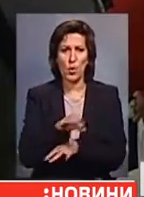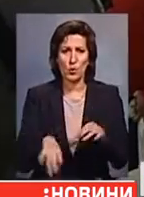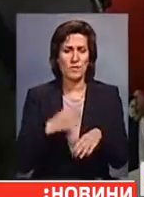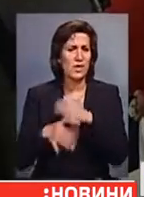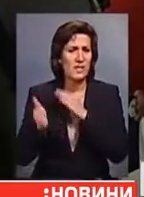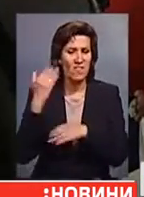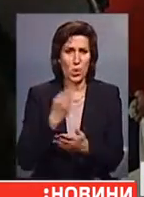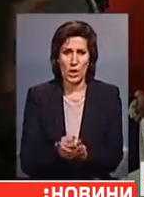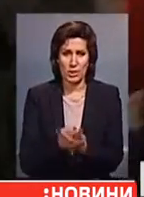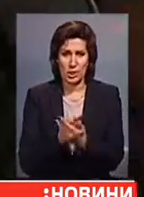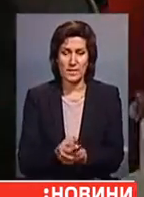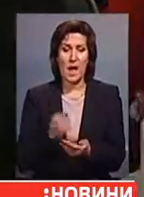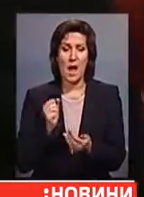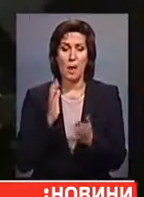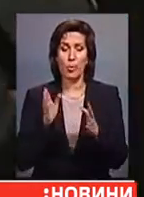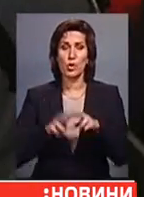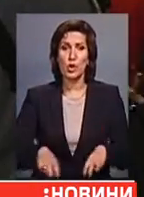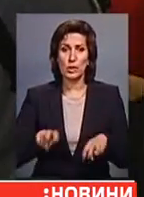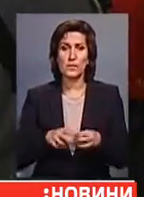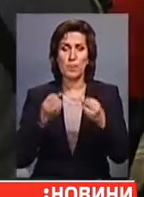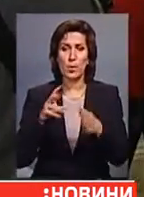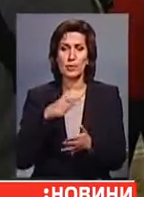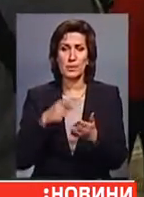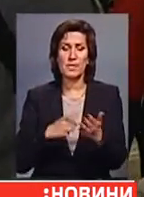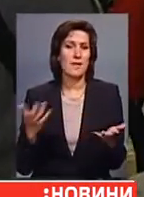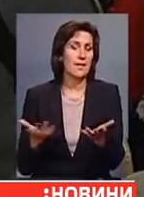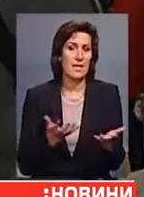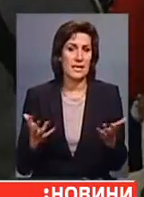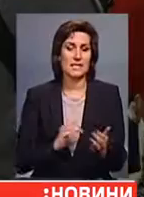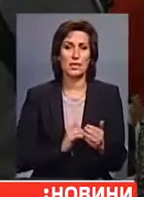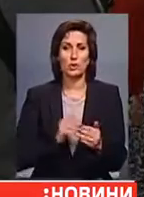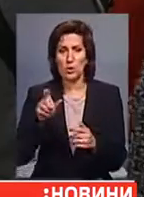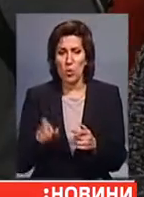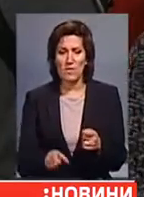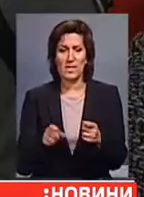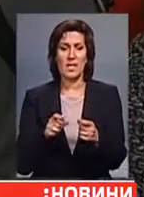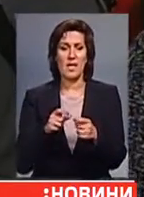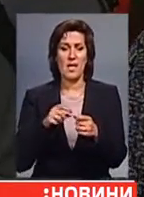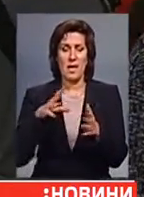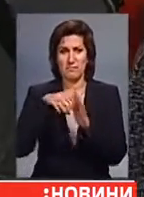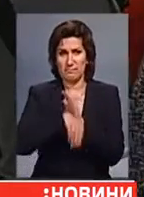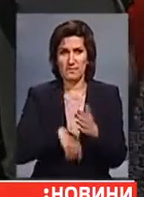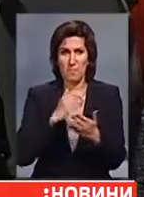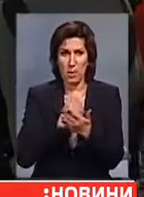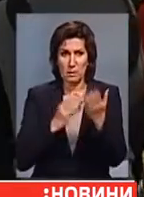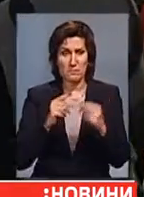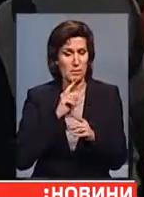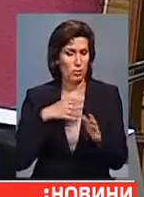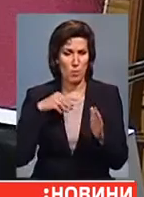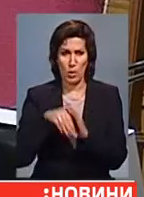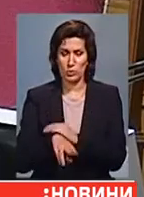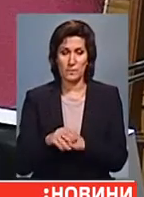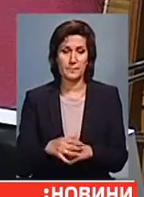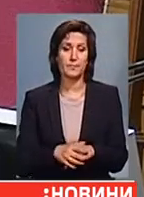вони вже давно лежать, а буду розглядатись просто питання якісь чиновниками натиканих в порядок денний, ми не будемо